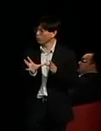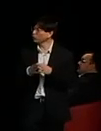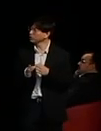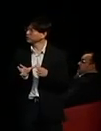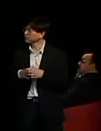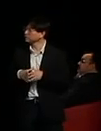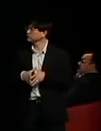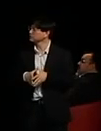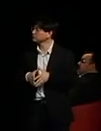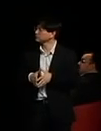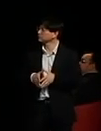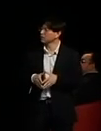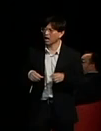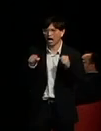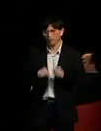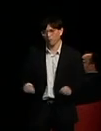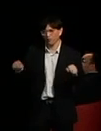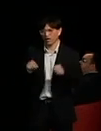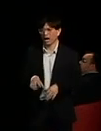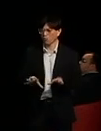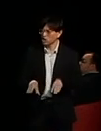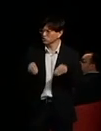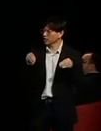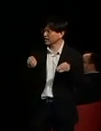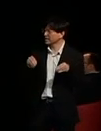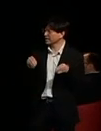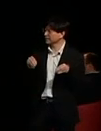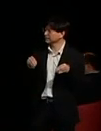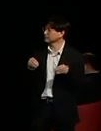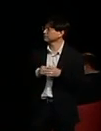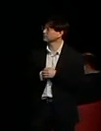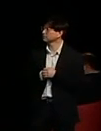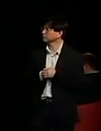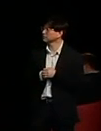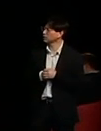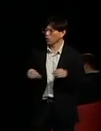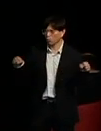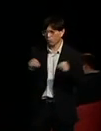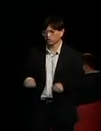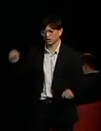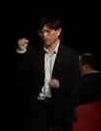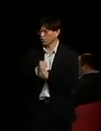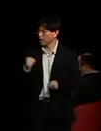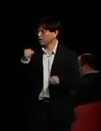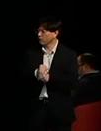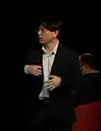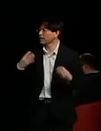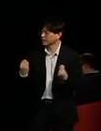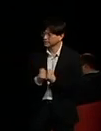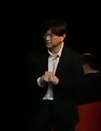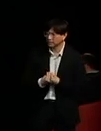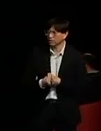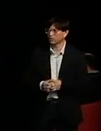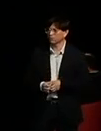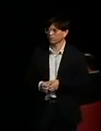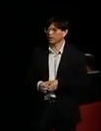cose che dobbiamo in qualche modo decidere tutti insieme e su cui possiamo lavorare tutti insieme e cose invece che riguardano